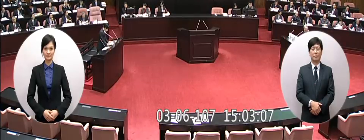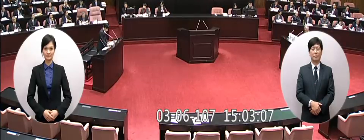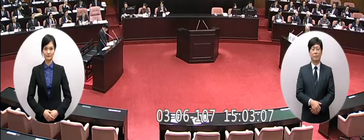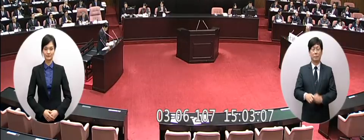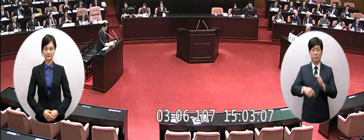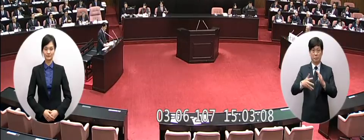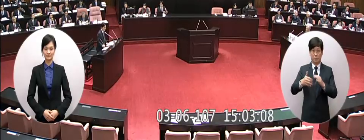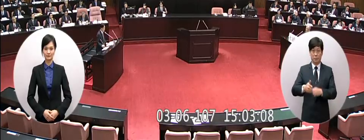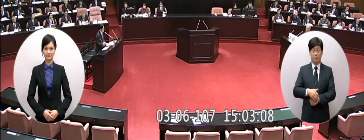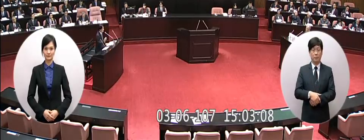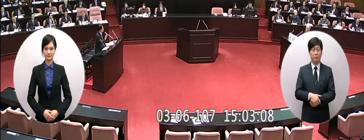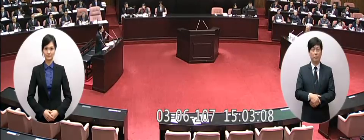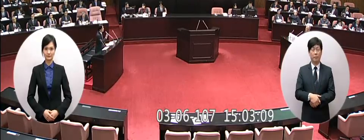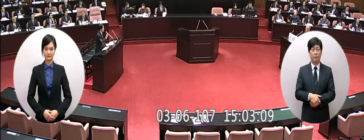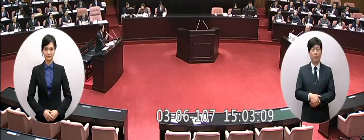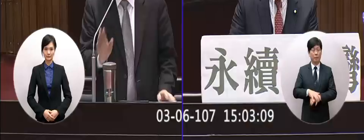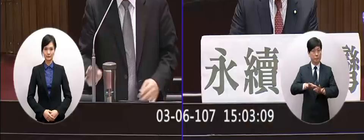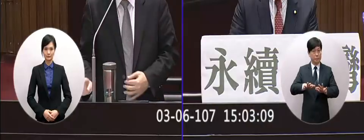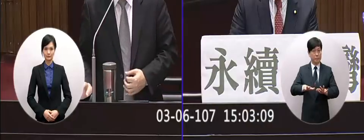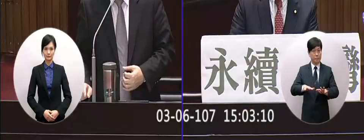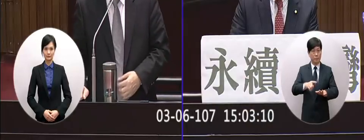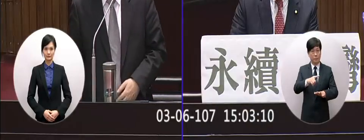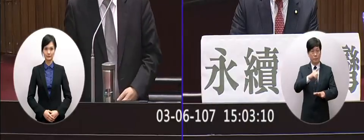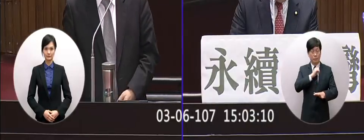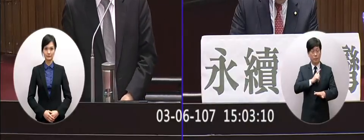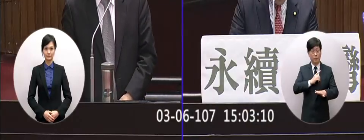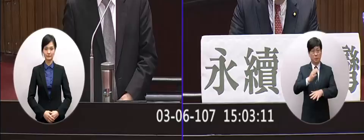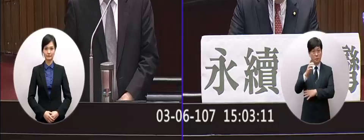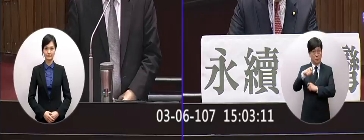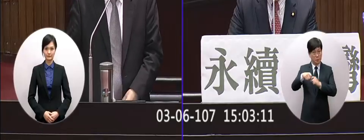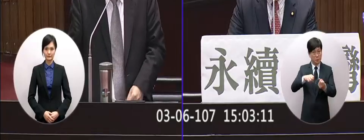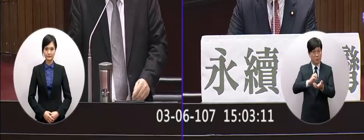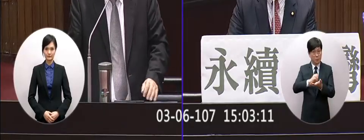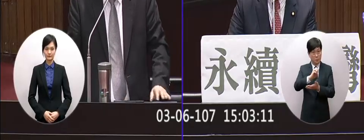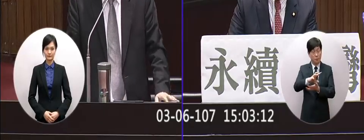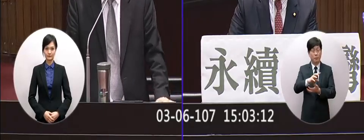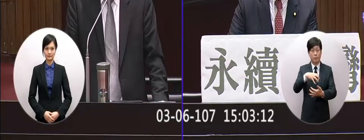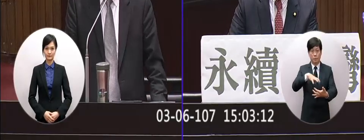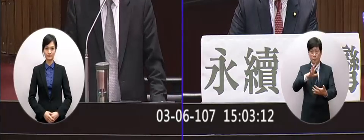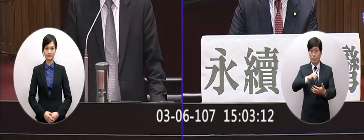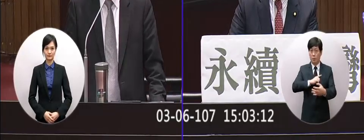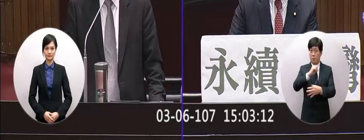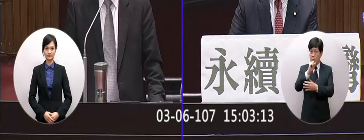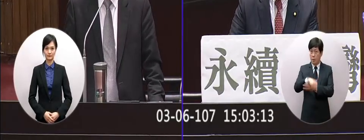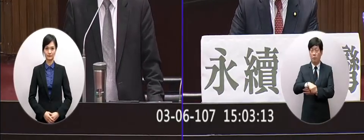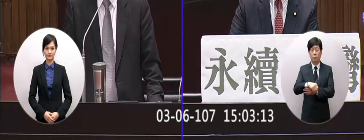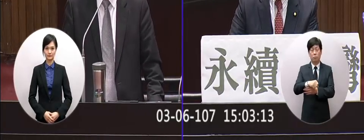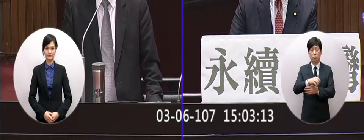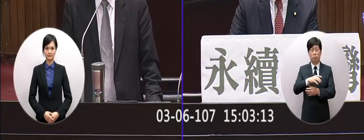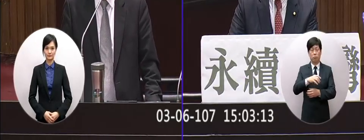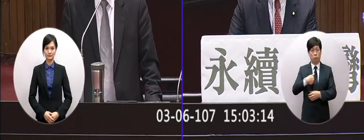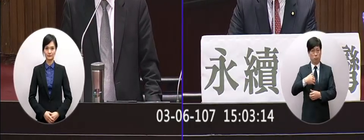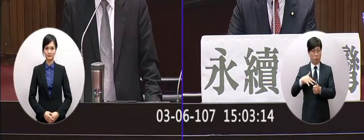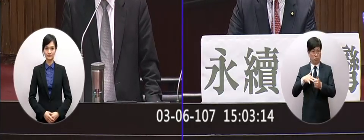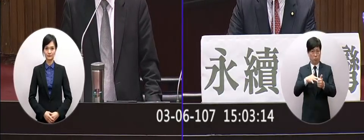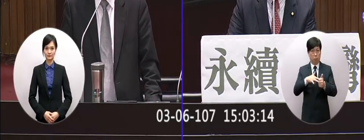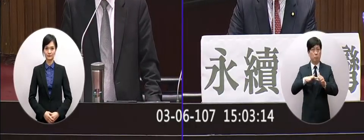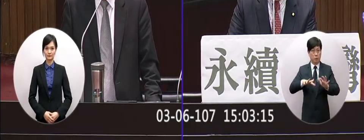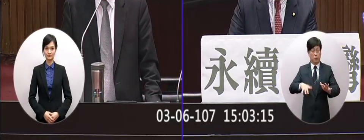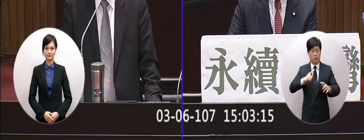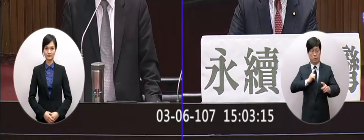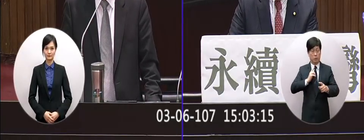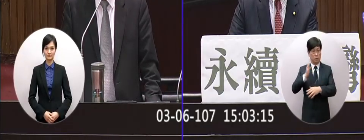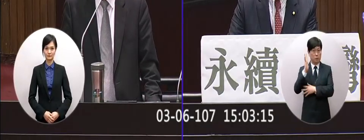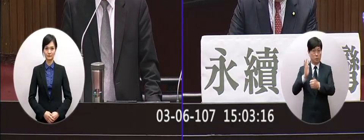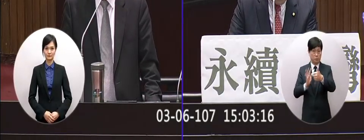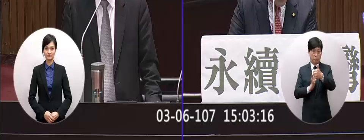院长，在这次你的施政报告的内容里面，你有承诺国人，就是说你要带领现在的执政